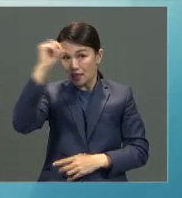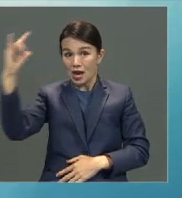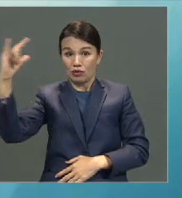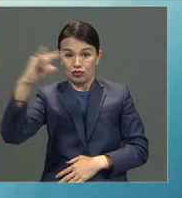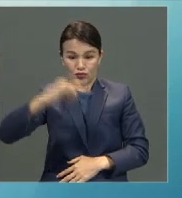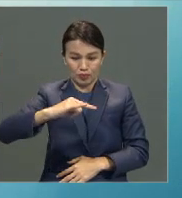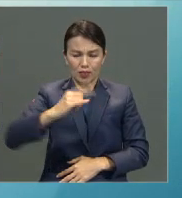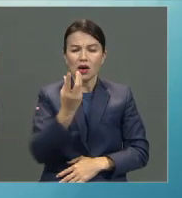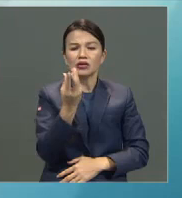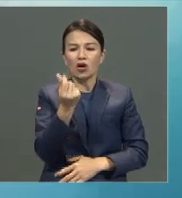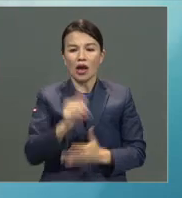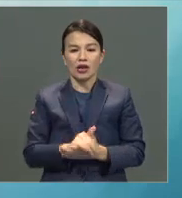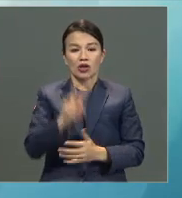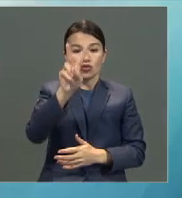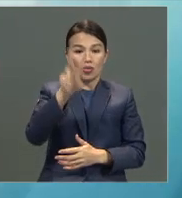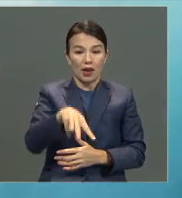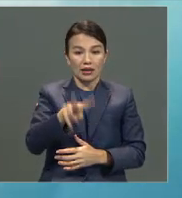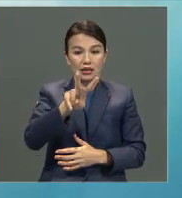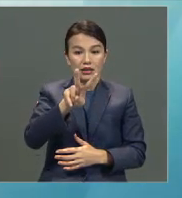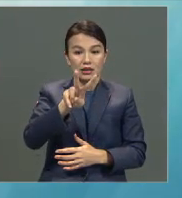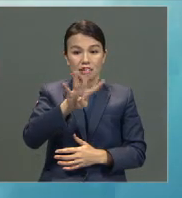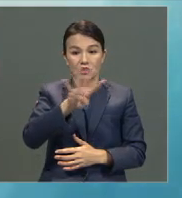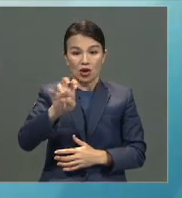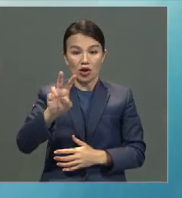วันที่เราใช้เกณฑ์ตรงนี้อยู่ขณะที่ถึงว่าเราจะปลอดภัยจะปลอดเชื้อแต่ว่าทั้งโลกมีการติดเชื้อวันละเป็นแสนยังจะต้องน่ากังวลใจนะครับนี่คือสิ่งที่ต้องบอกกันไว้มาดูภาพของกราฟนี้นะครับก็จะเห็นภาพที่เราคุ้นชินกันนะครับขวามือจะเป็นเฉพาะสีน้ำเงินก็คือเป็นในรายของการอยู่ที่เศษกรพินธุ์กับทั้งสิ้นนะครับมาดูสถานการณ์ที่เข้ามานะครับวันนี้อินเดียที่ว่านี้นะครับเข้ามากันเยอะไหม2445